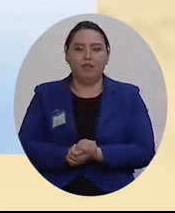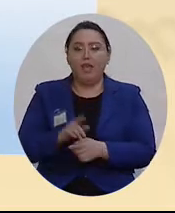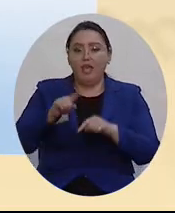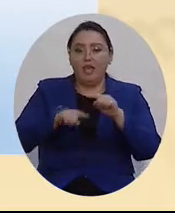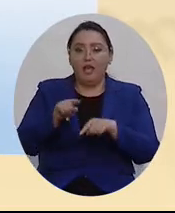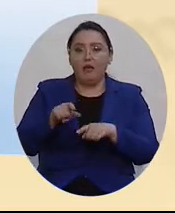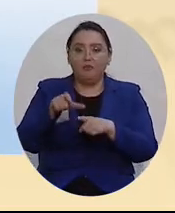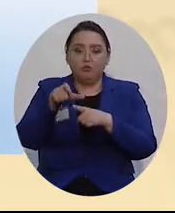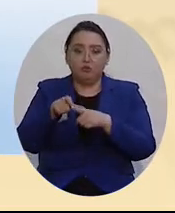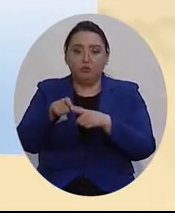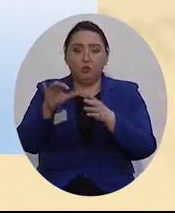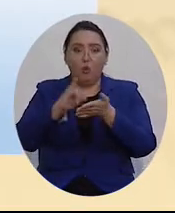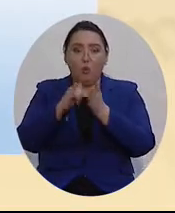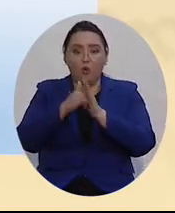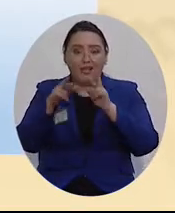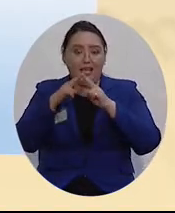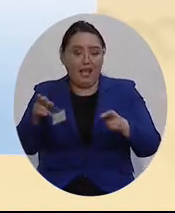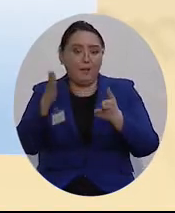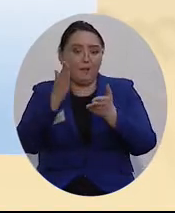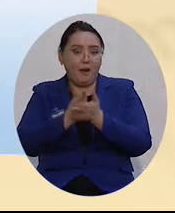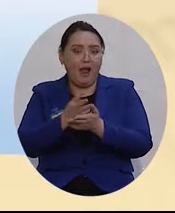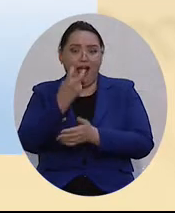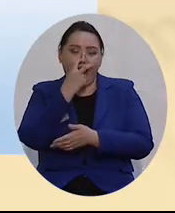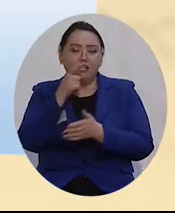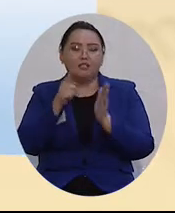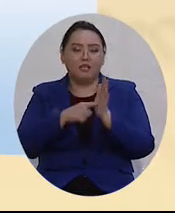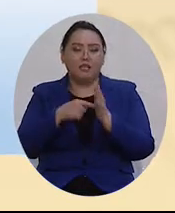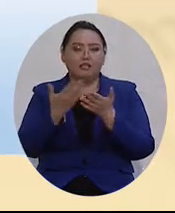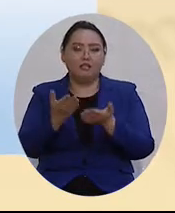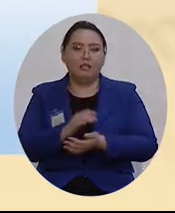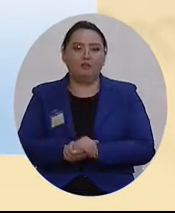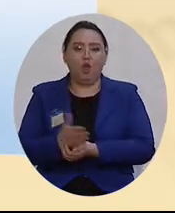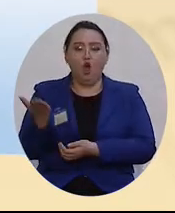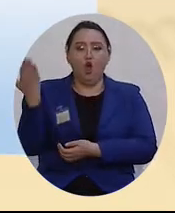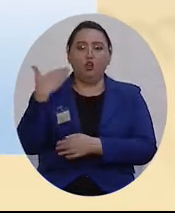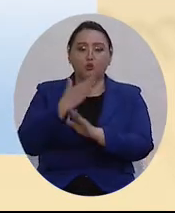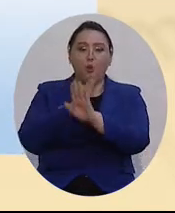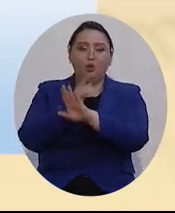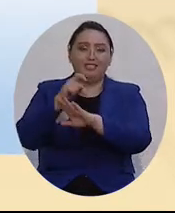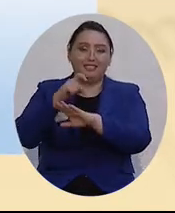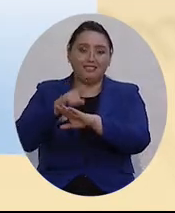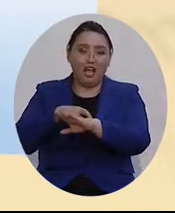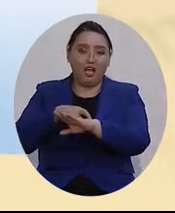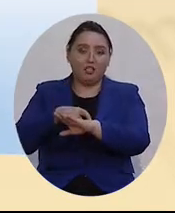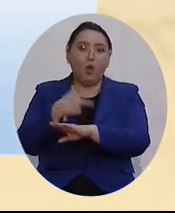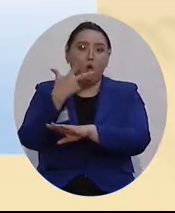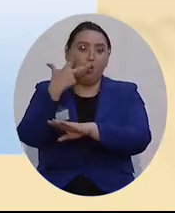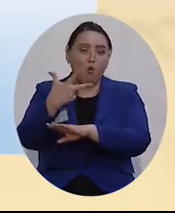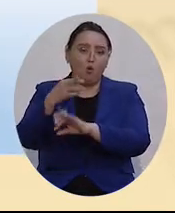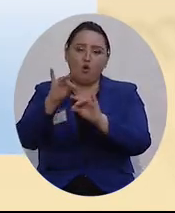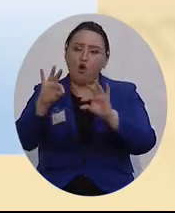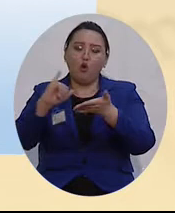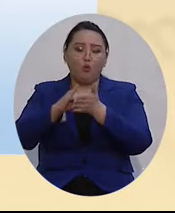бас анзаарч харах хэрэгтэй. Өнгөрсөн цаг маань гурван янзын утга ялгадаг. За тэгэхээр утга ялгаж